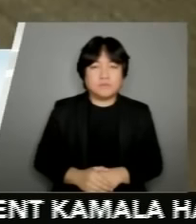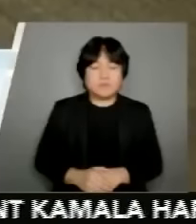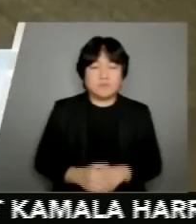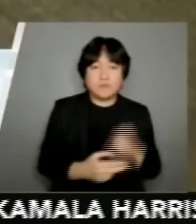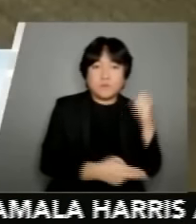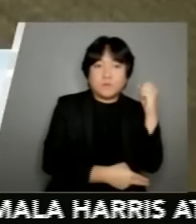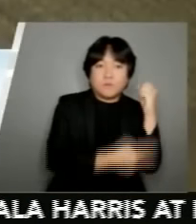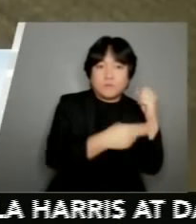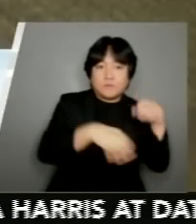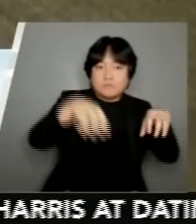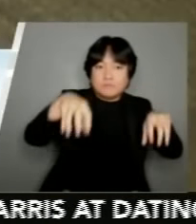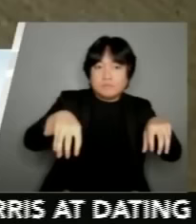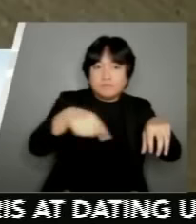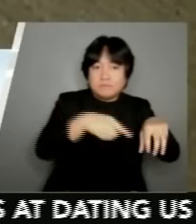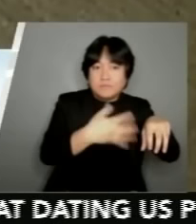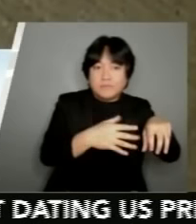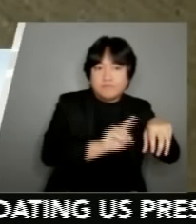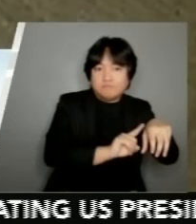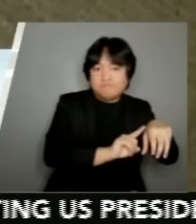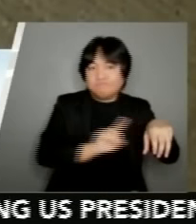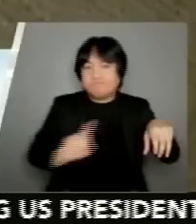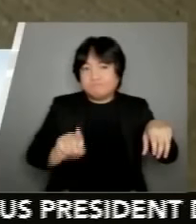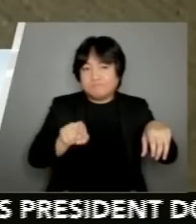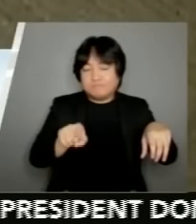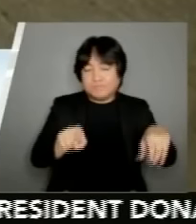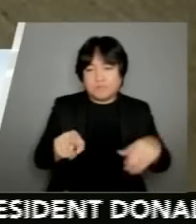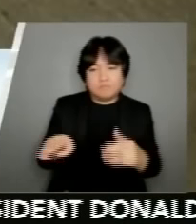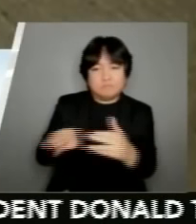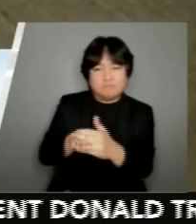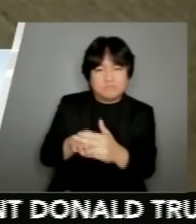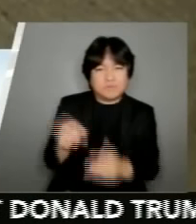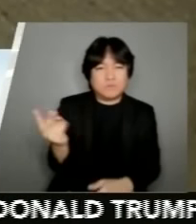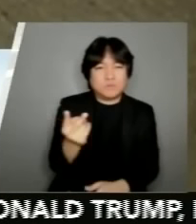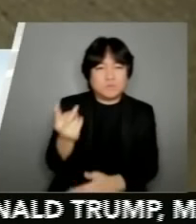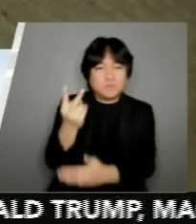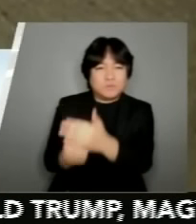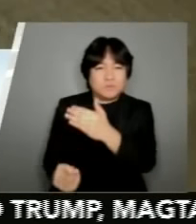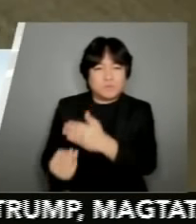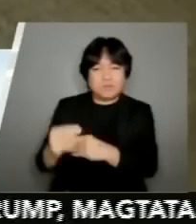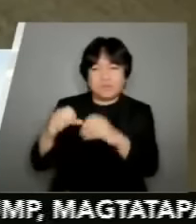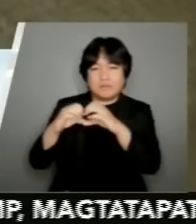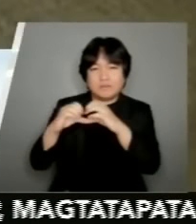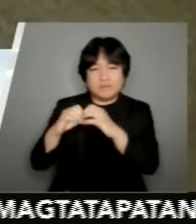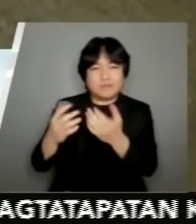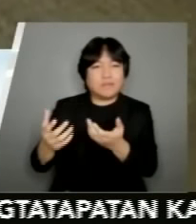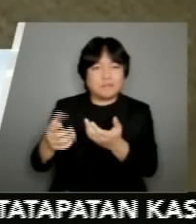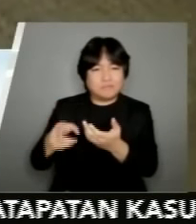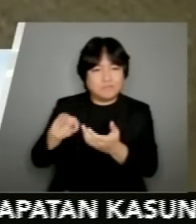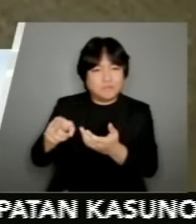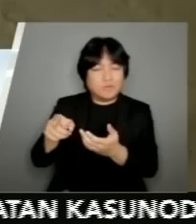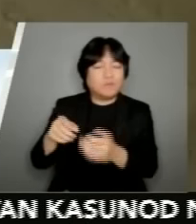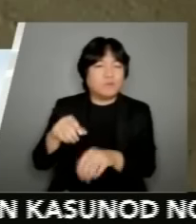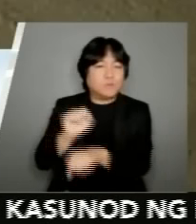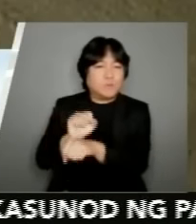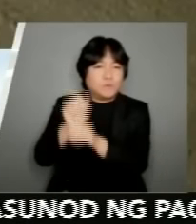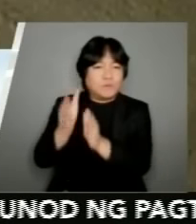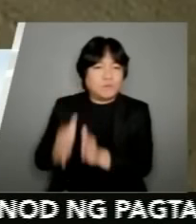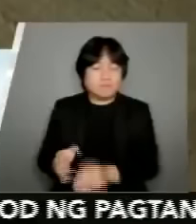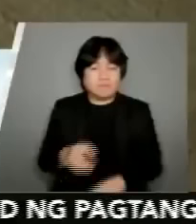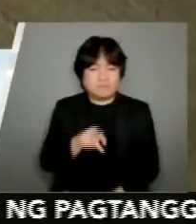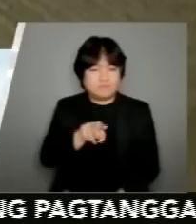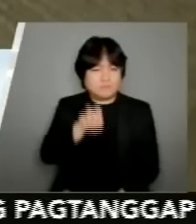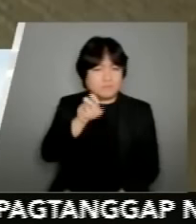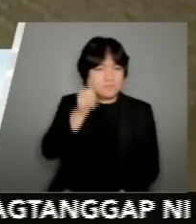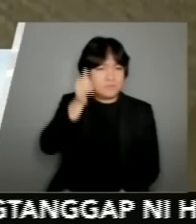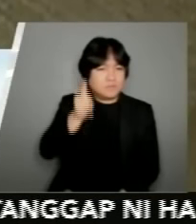niyang dalawang GMA independent contractors. Napuna ng NBI na mabilis ang kanyang lakad, tila balisa at parang may bumabagabag sa